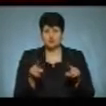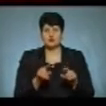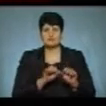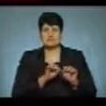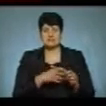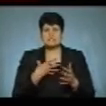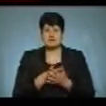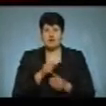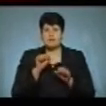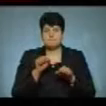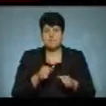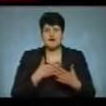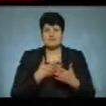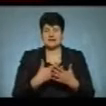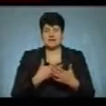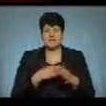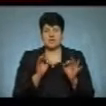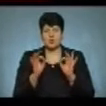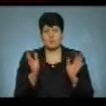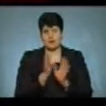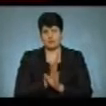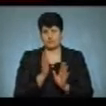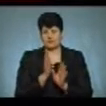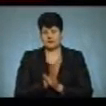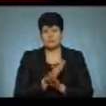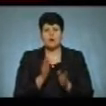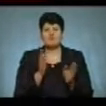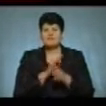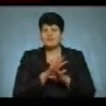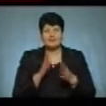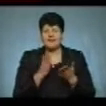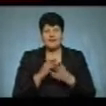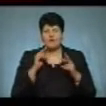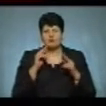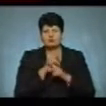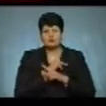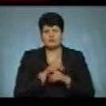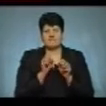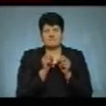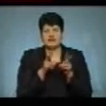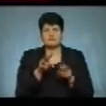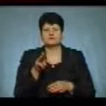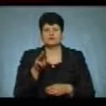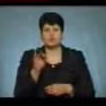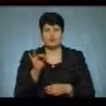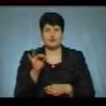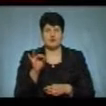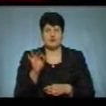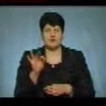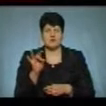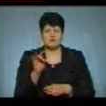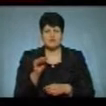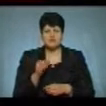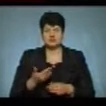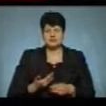своє право дихати нормальним повітрям. Повітрям, яке не є отруєним викидами з торфу. Жити